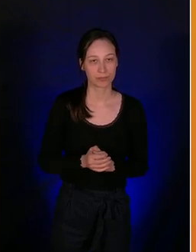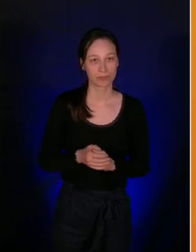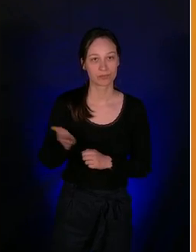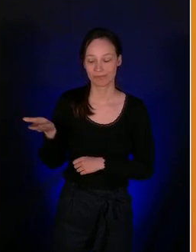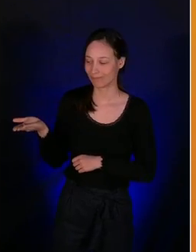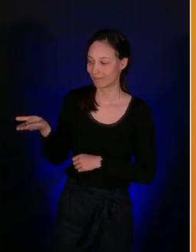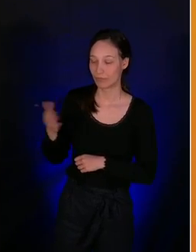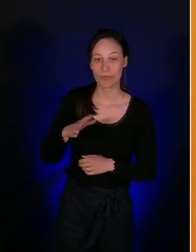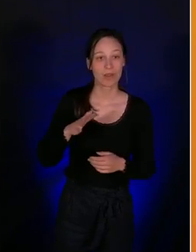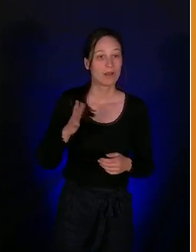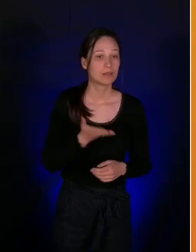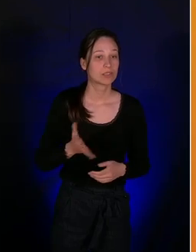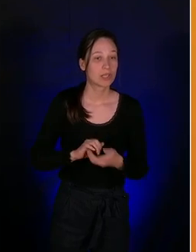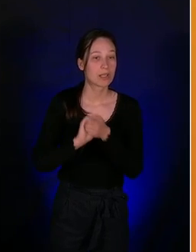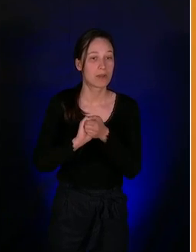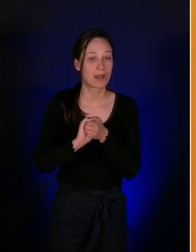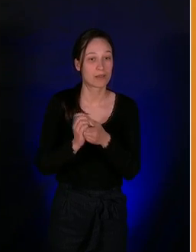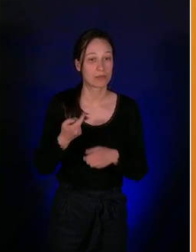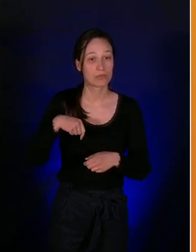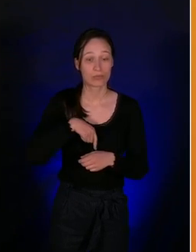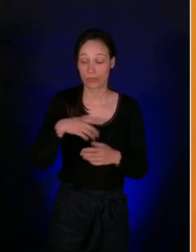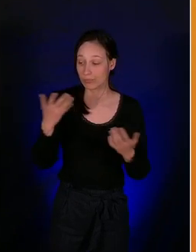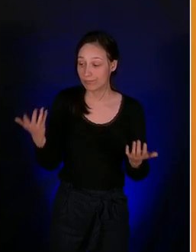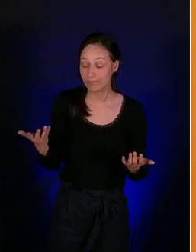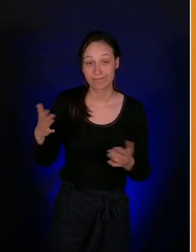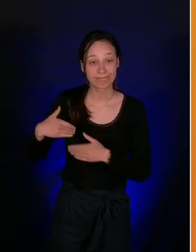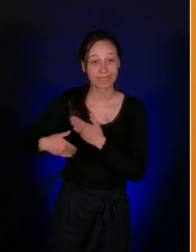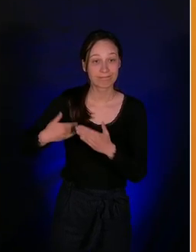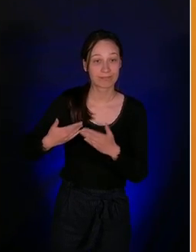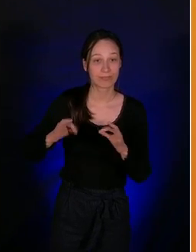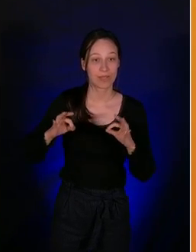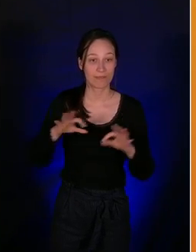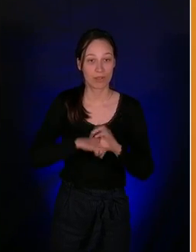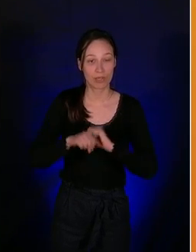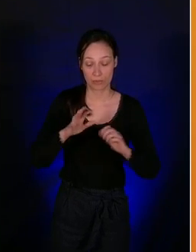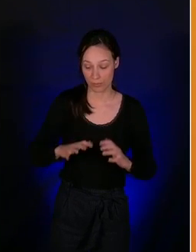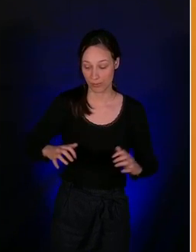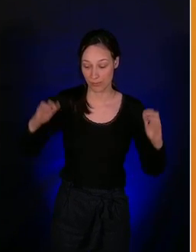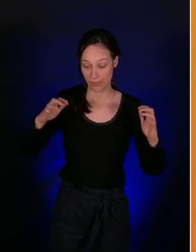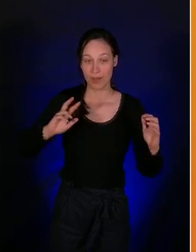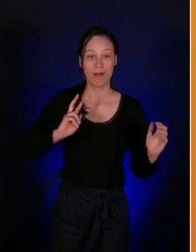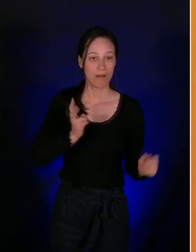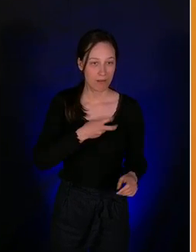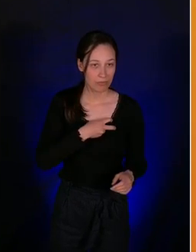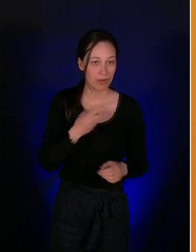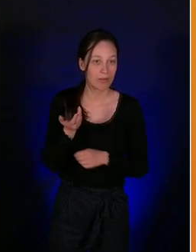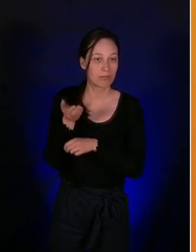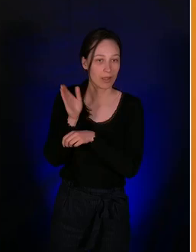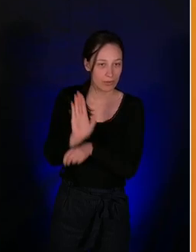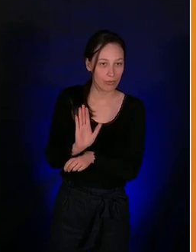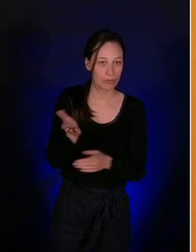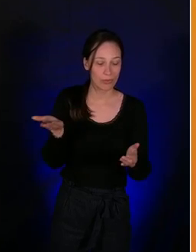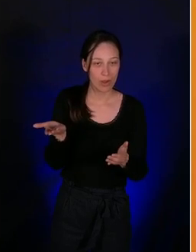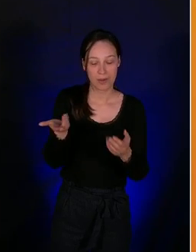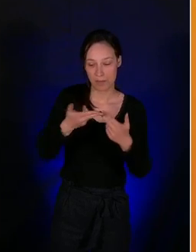nous sommes arrivés dans le déroulé de notre congrès à la présentation du préambule et du thème 1, afin d'échanger, de